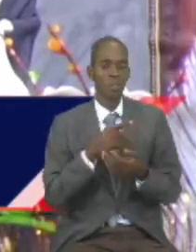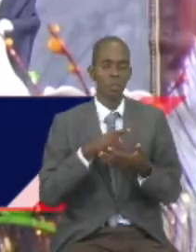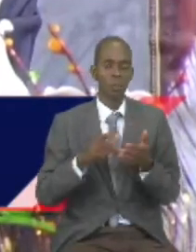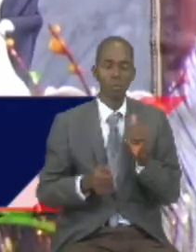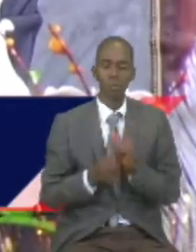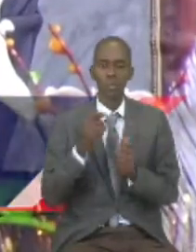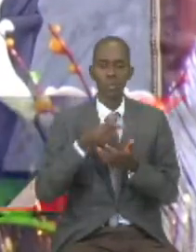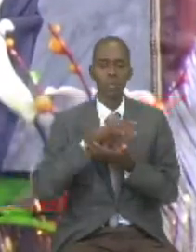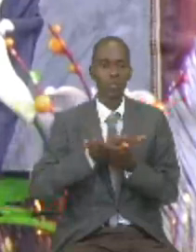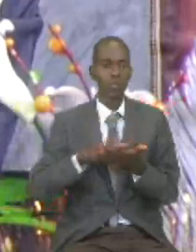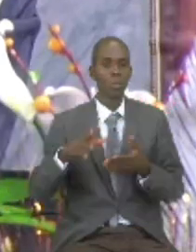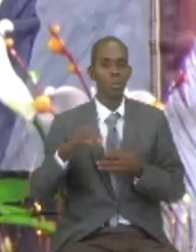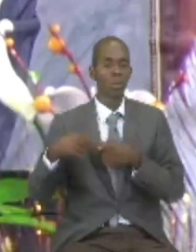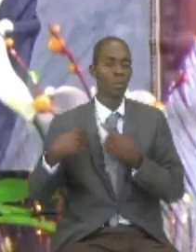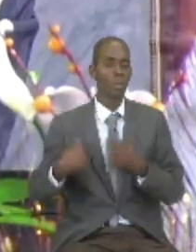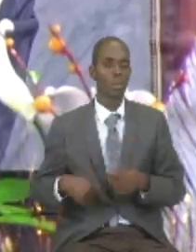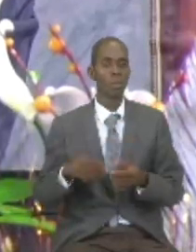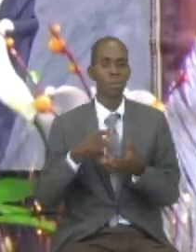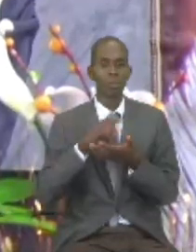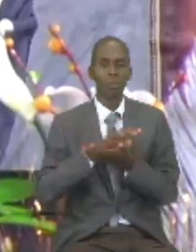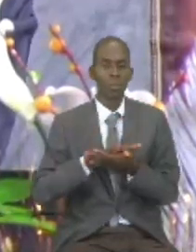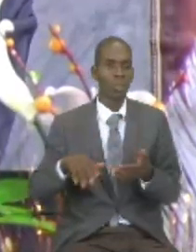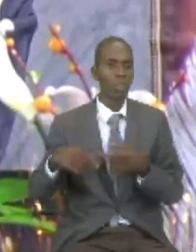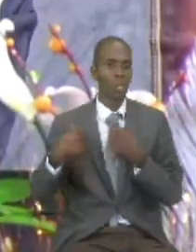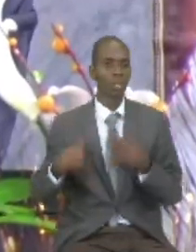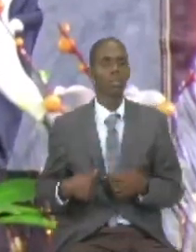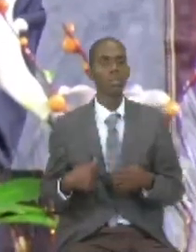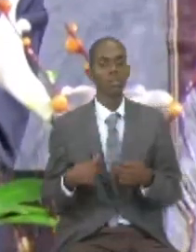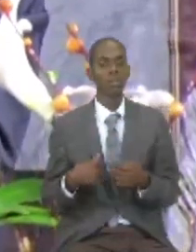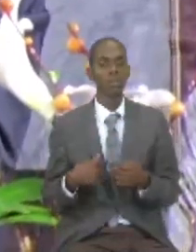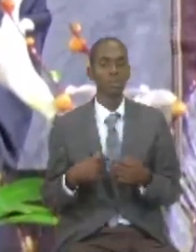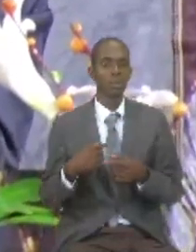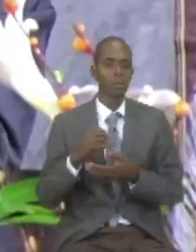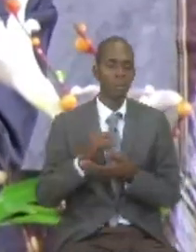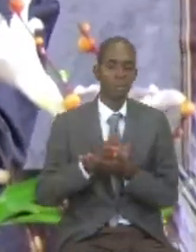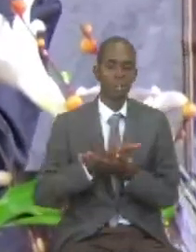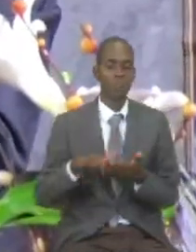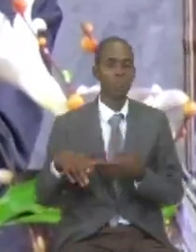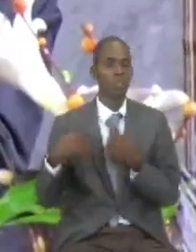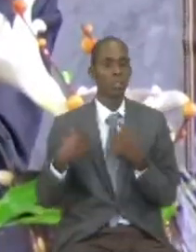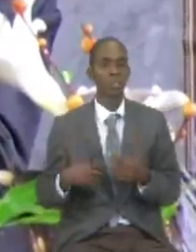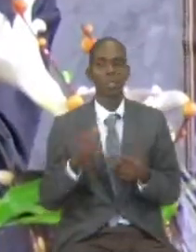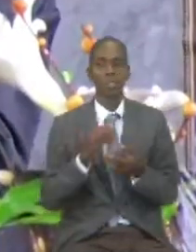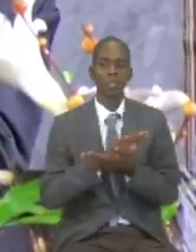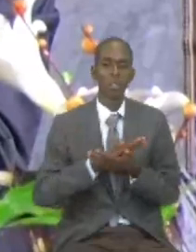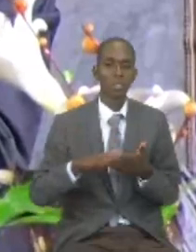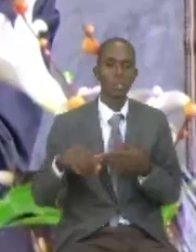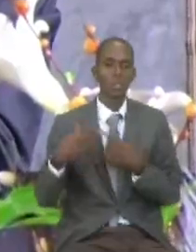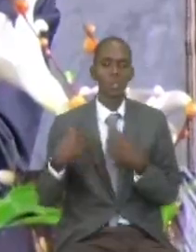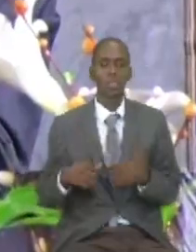cœur. Celui qui aime la pureté du cœur, le cœur pur, le cœur sanctifié, le cœur